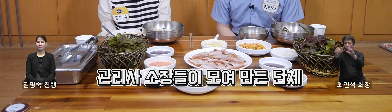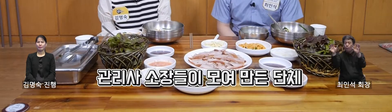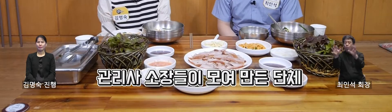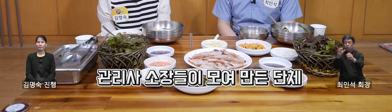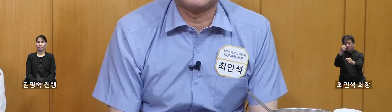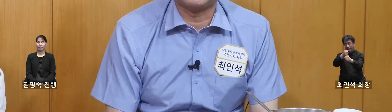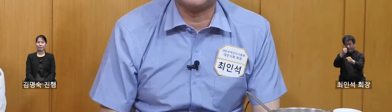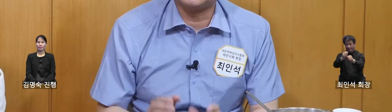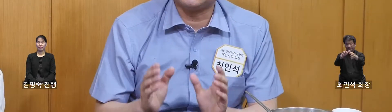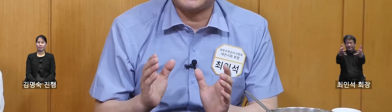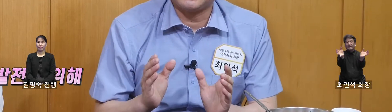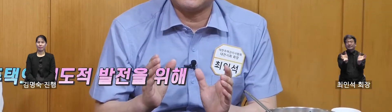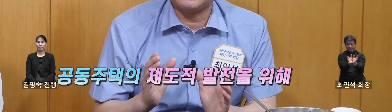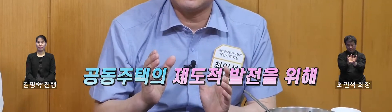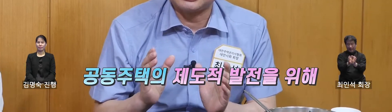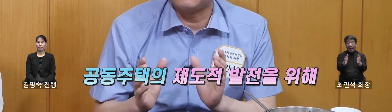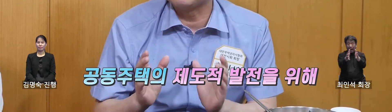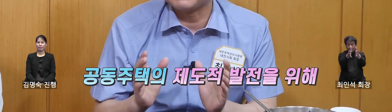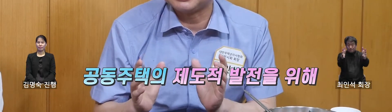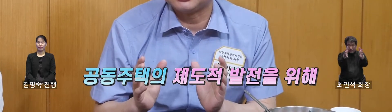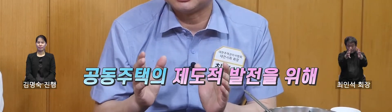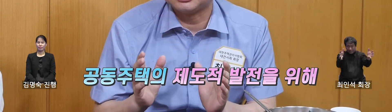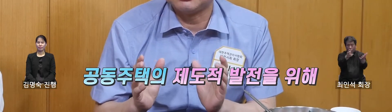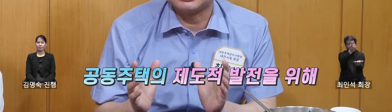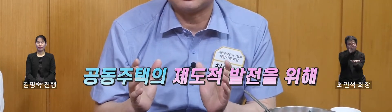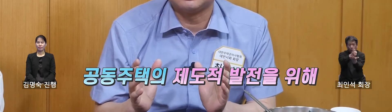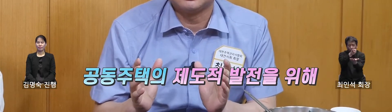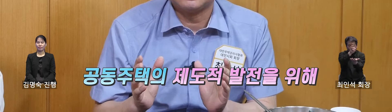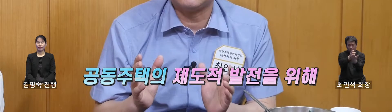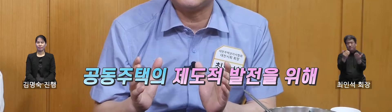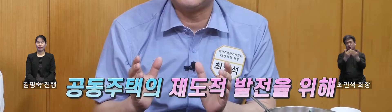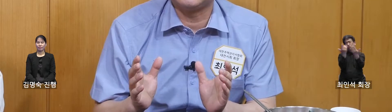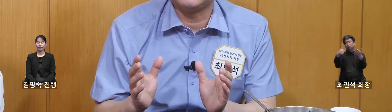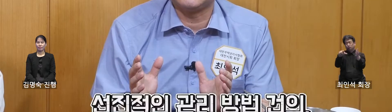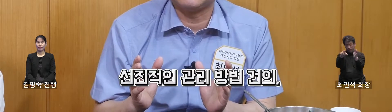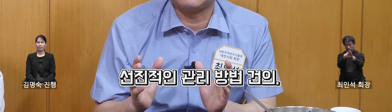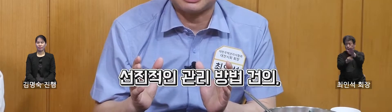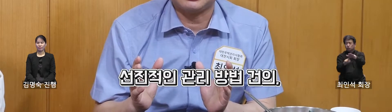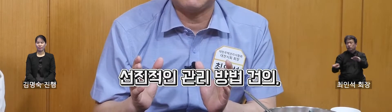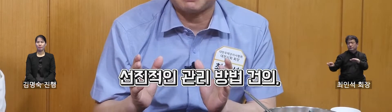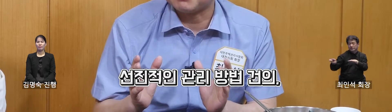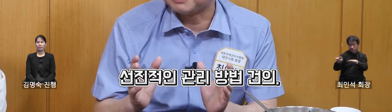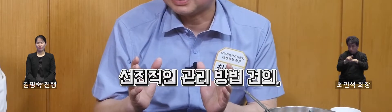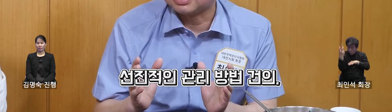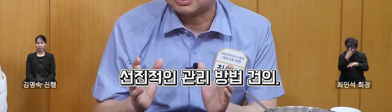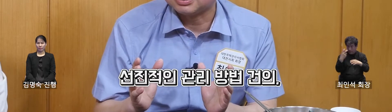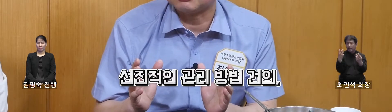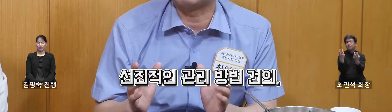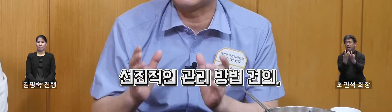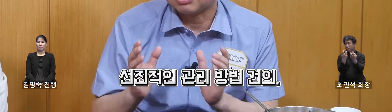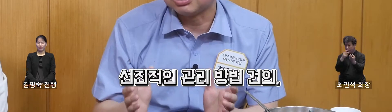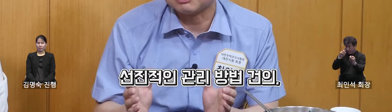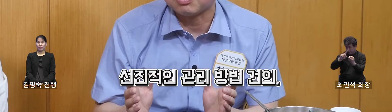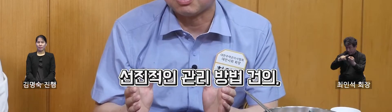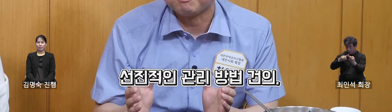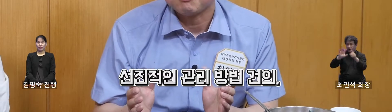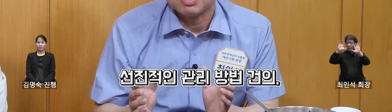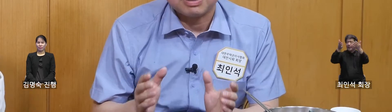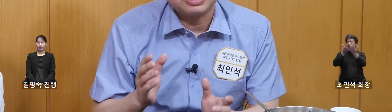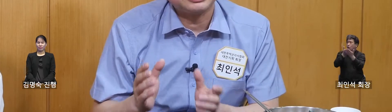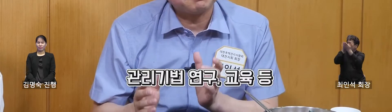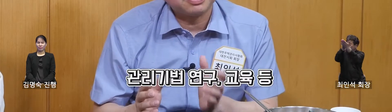있는데요. 공동주택의 제도 발전을 위해서 선진적인 관리 방법에 대한 것을 국가에 건의도